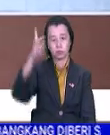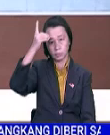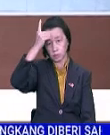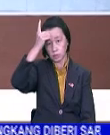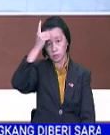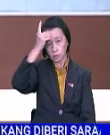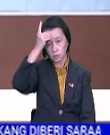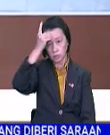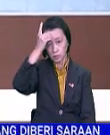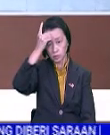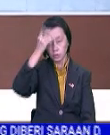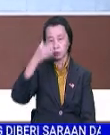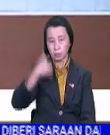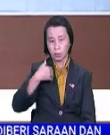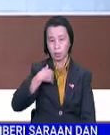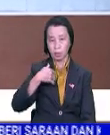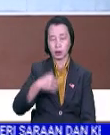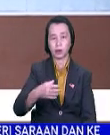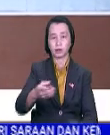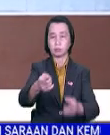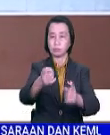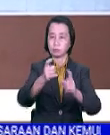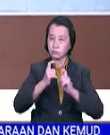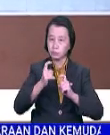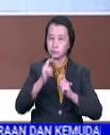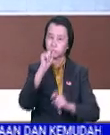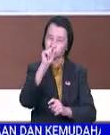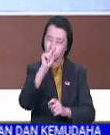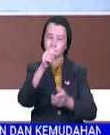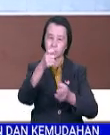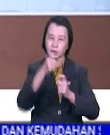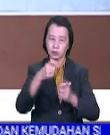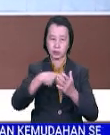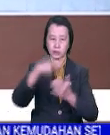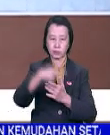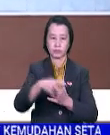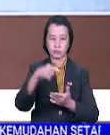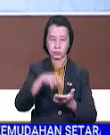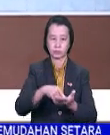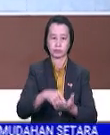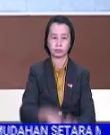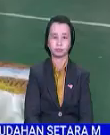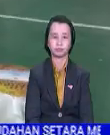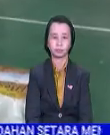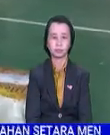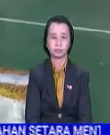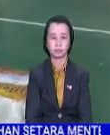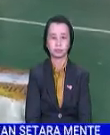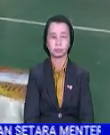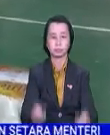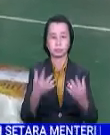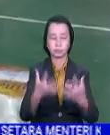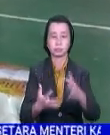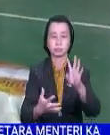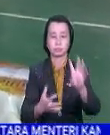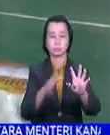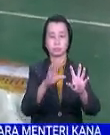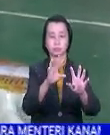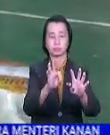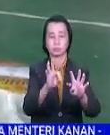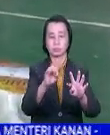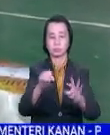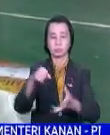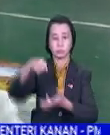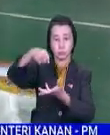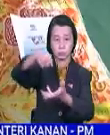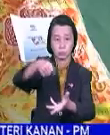kenanya pun ada menyumbang sedikitlah montor sopo game sampai langit taklah sebanyak 464